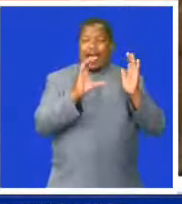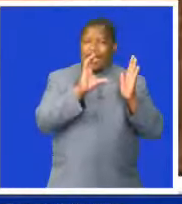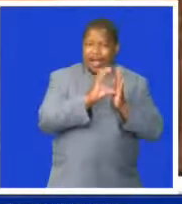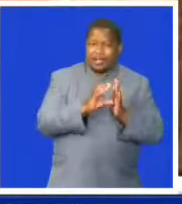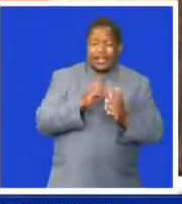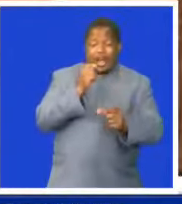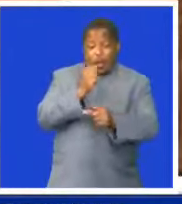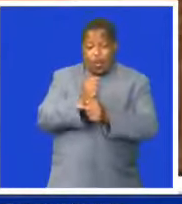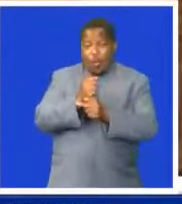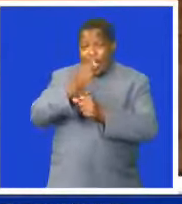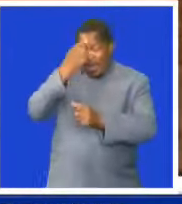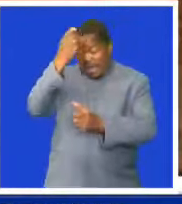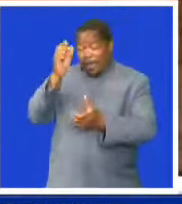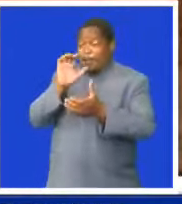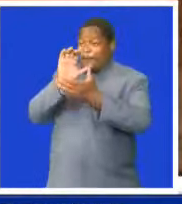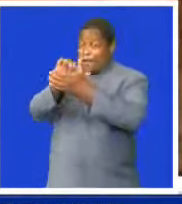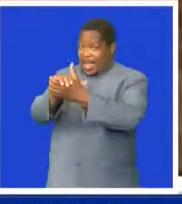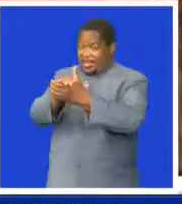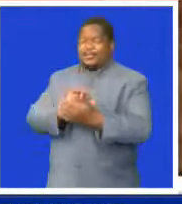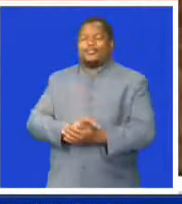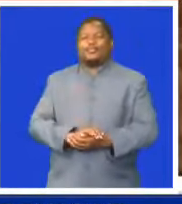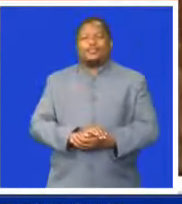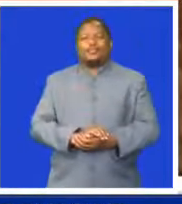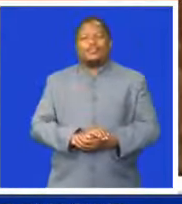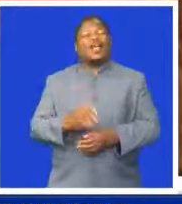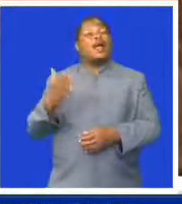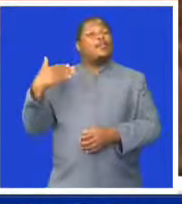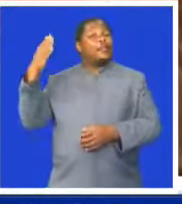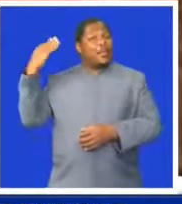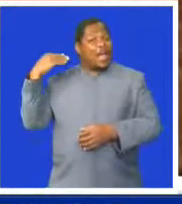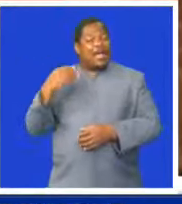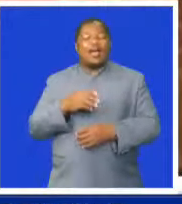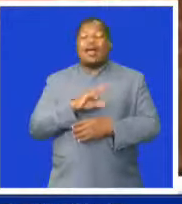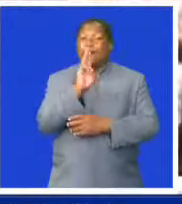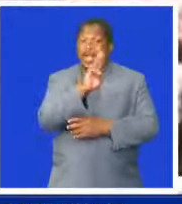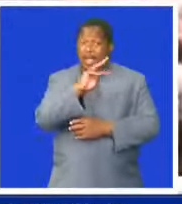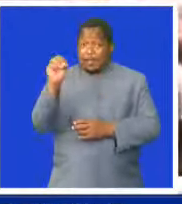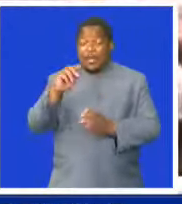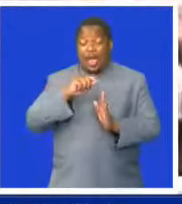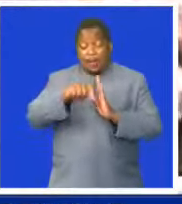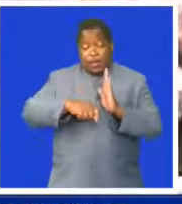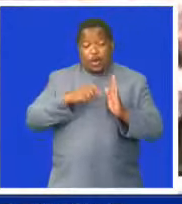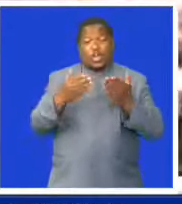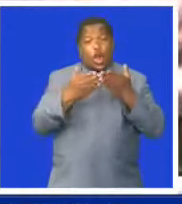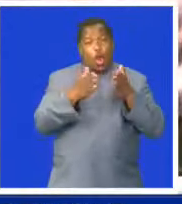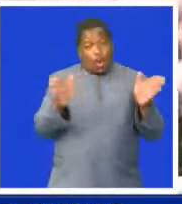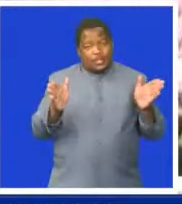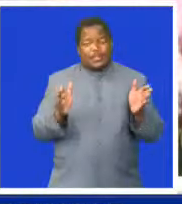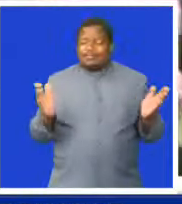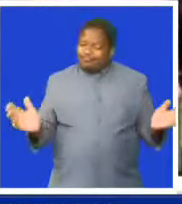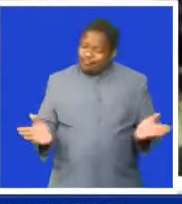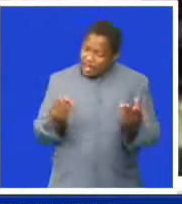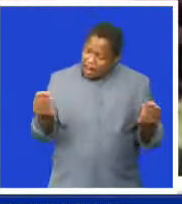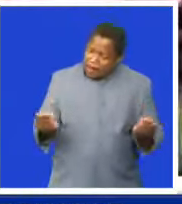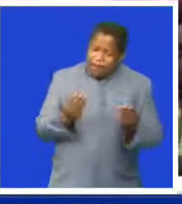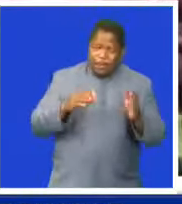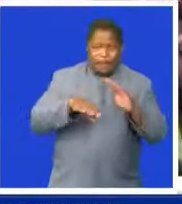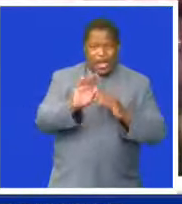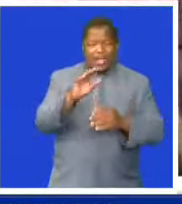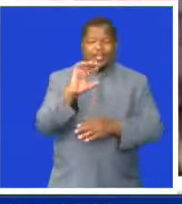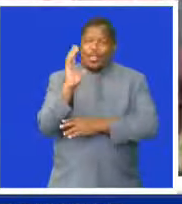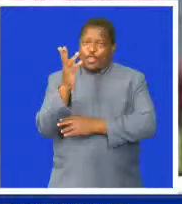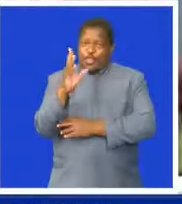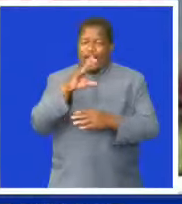amaSwati akahlanyele tihlahla onge imvelo i-Plant a Tree campaign. eTindzabeni kubika Temalanga Endlamini nginamuzi